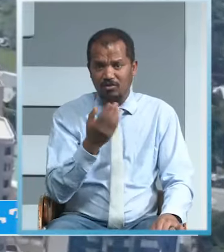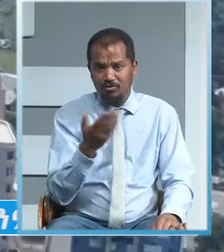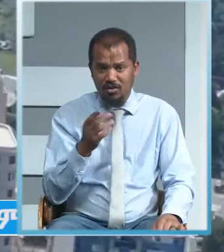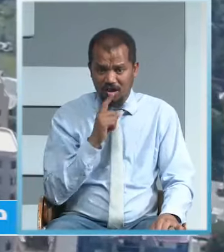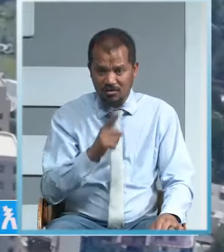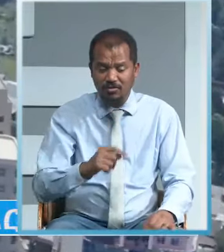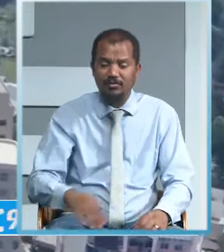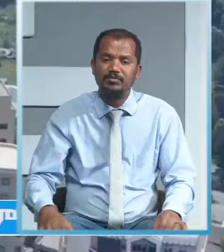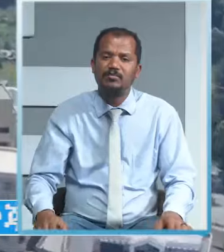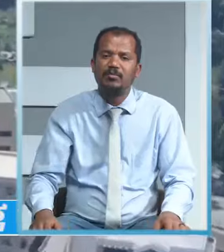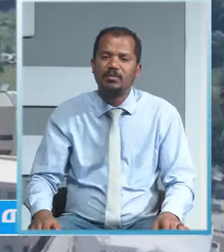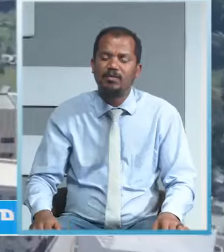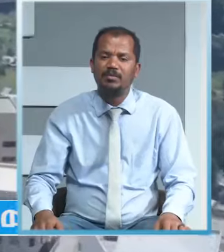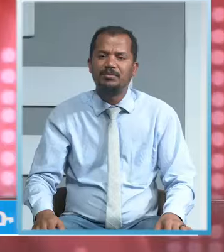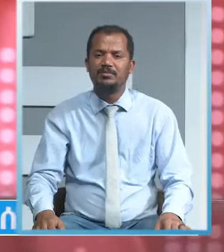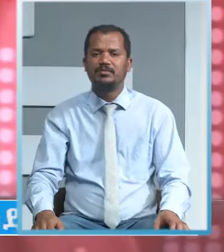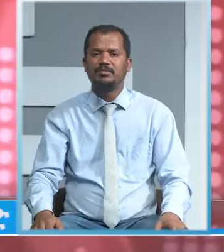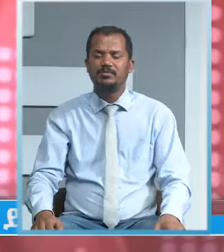ነው።